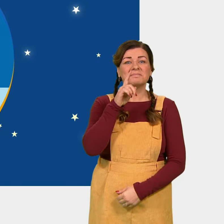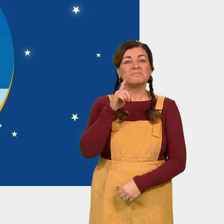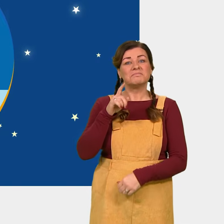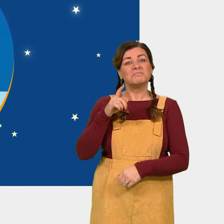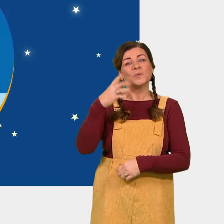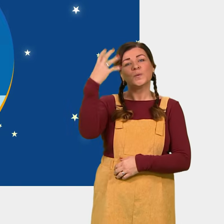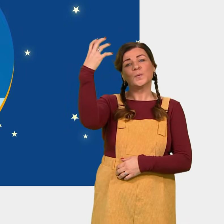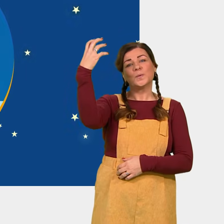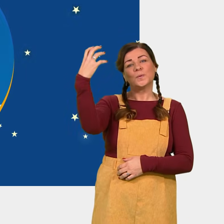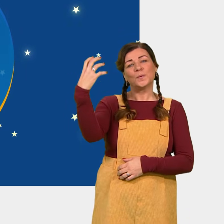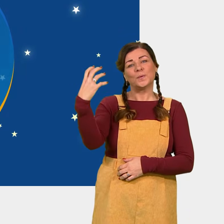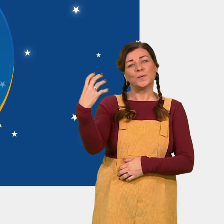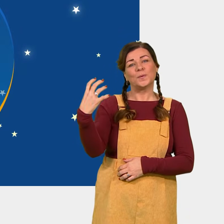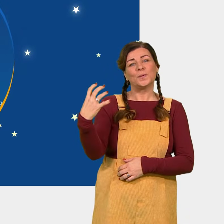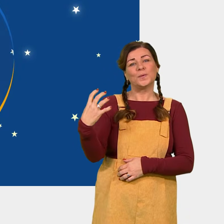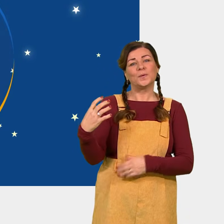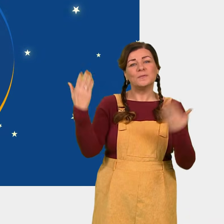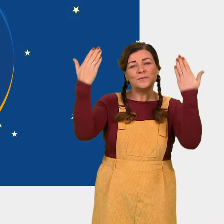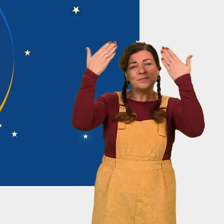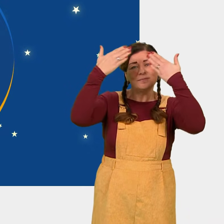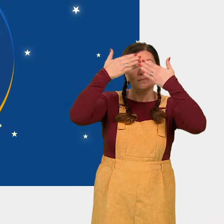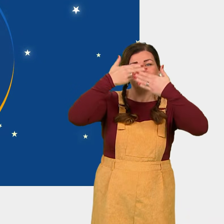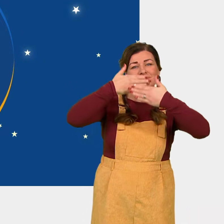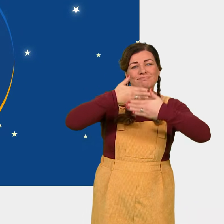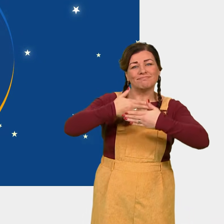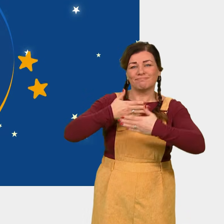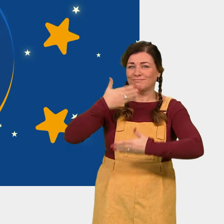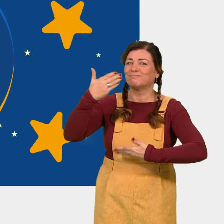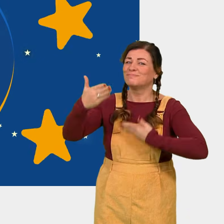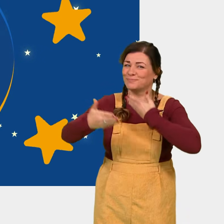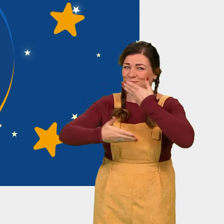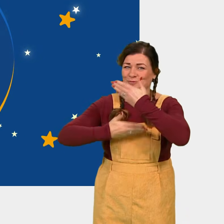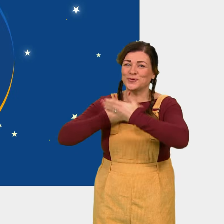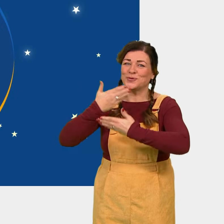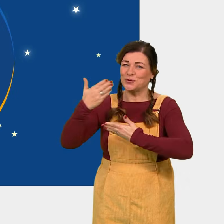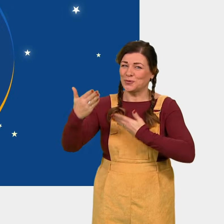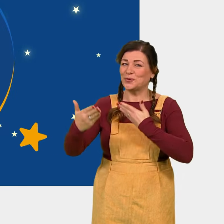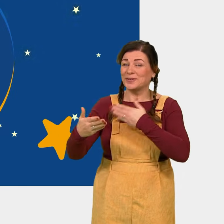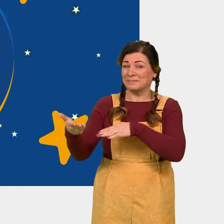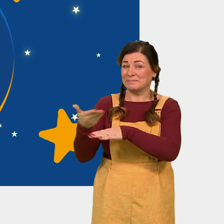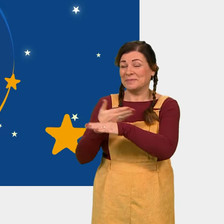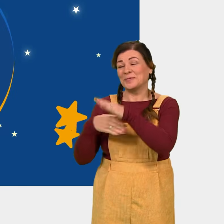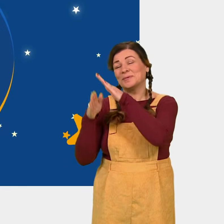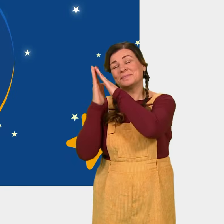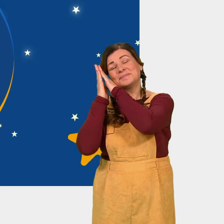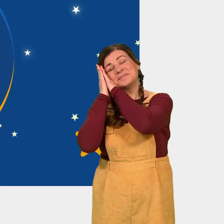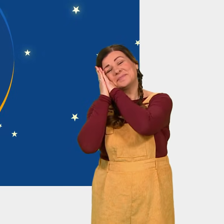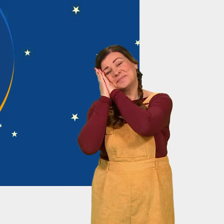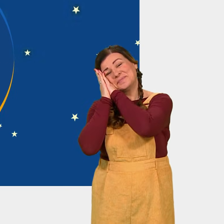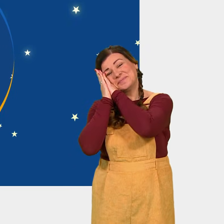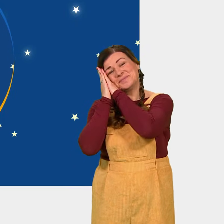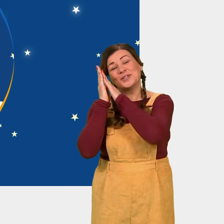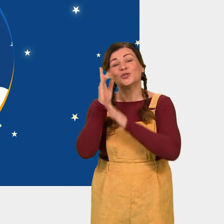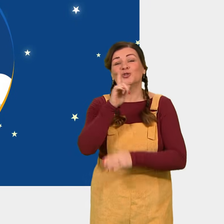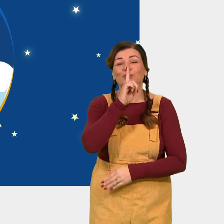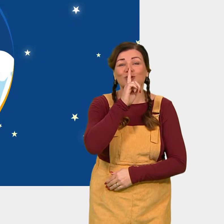Mae'r haul yn mynd i'w wely, mae'n amser i ni gael stori fach cyn